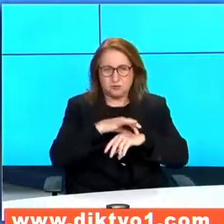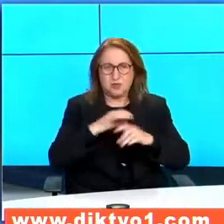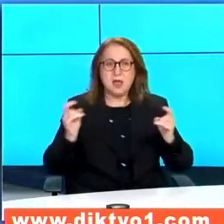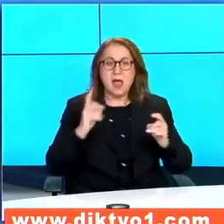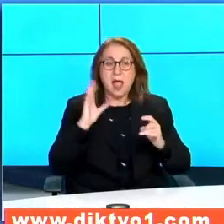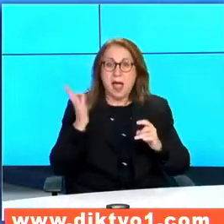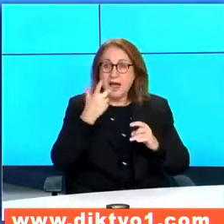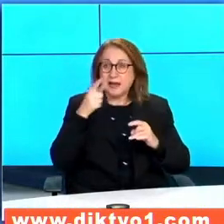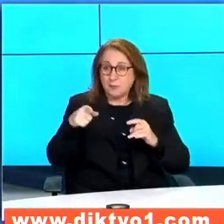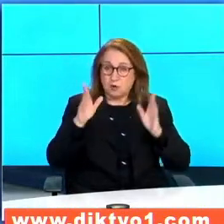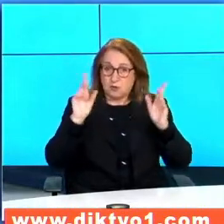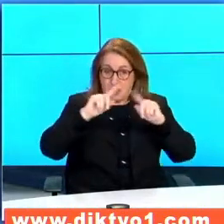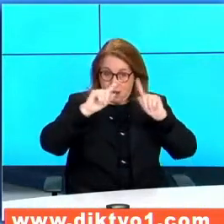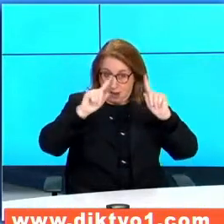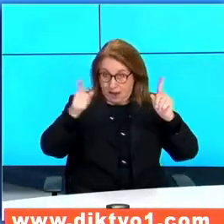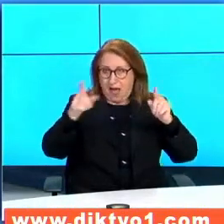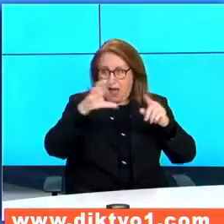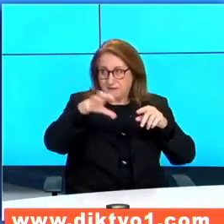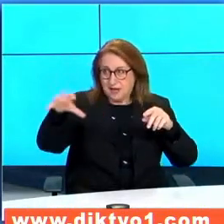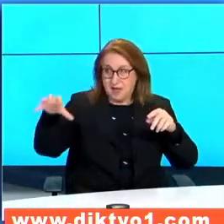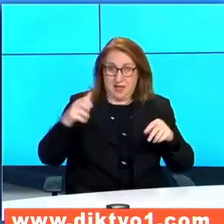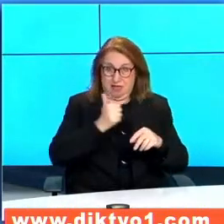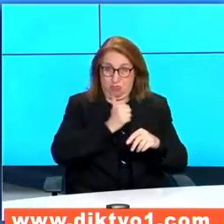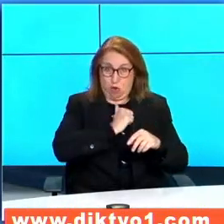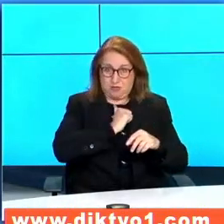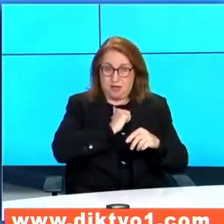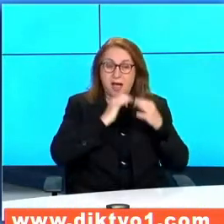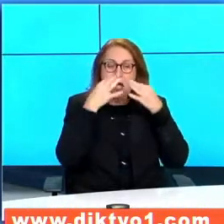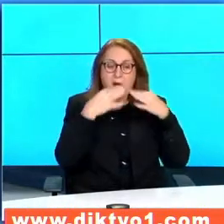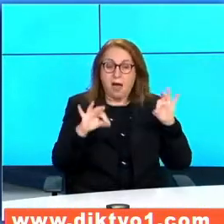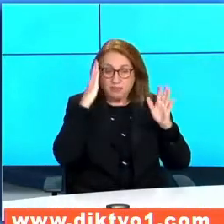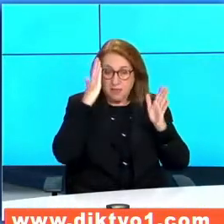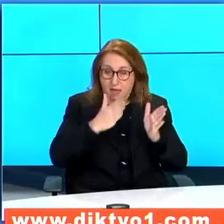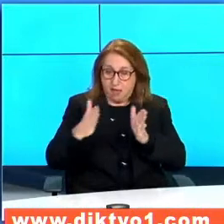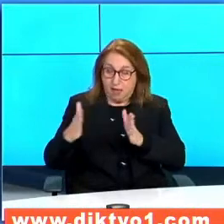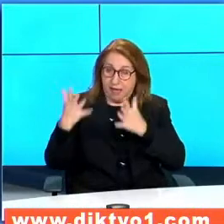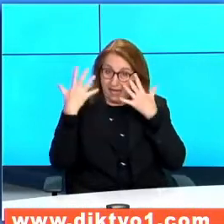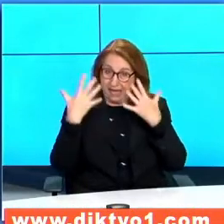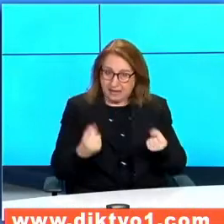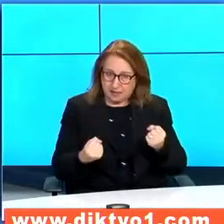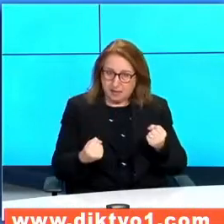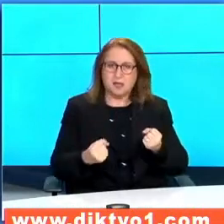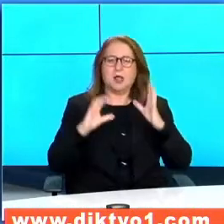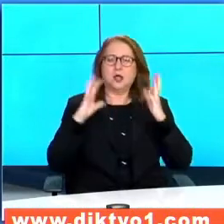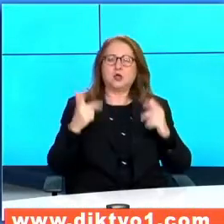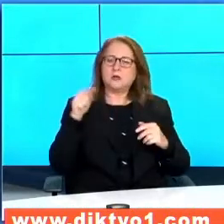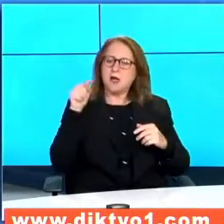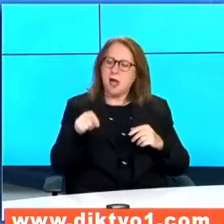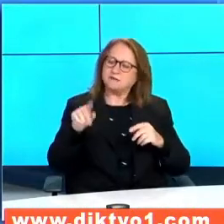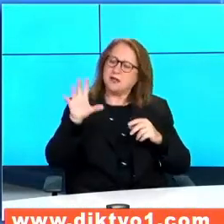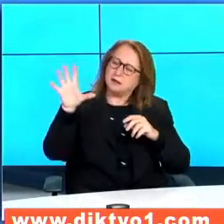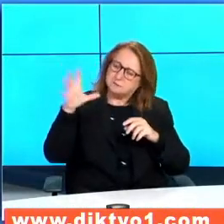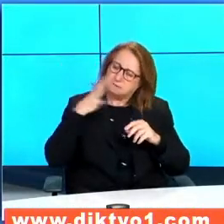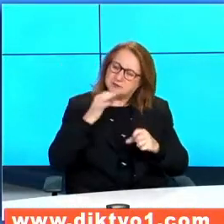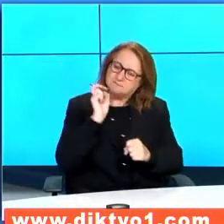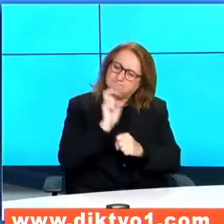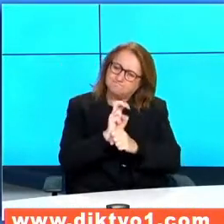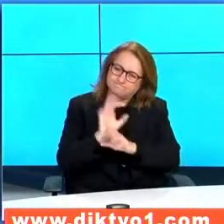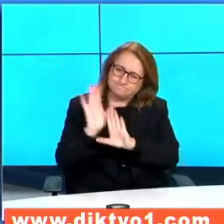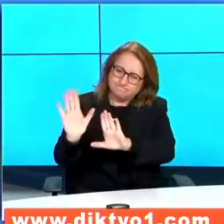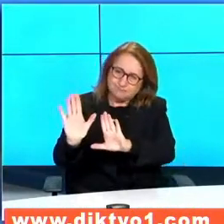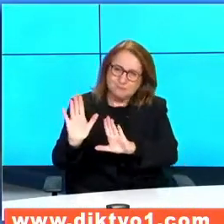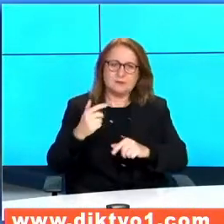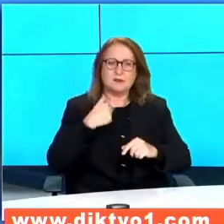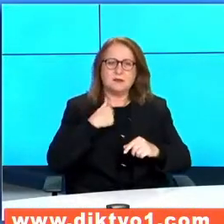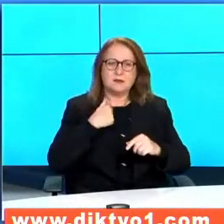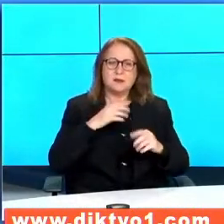Βόρεια Ελλάδα και Θεσσαλία, αυτή τη στιγμή έχουμε άνω των 700 κλινών ΜΕΘ, κλινών απλών από τον ιδιωτικό τομέα,